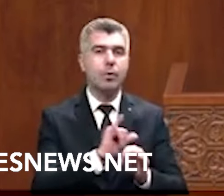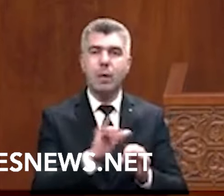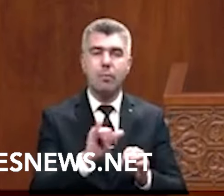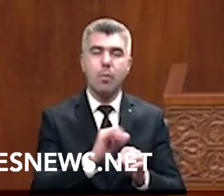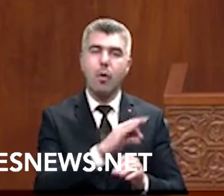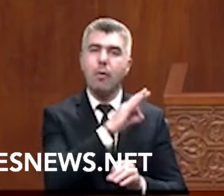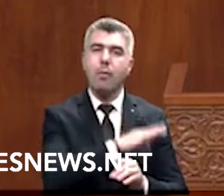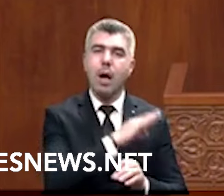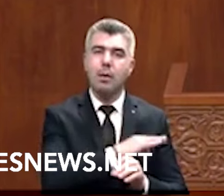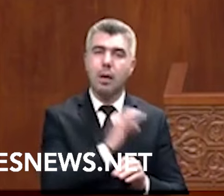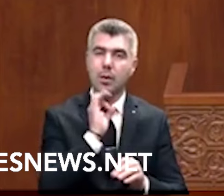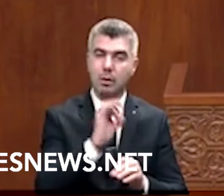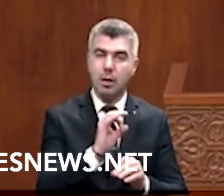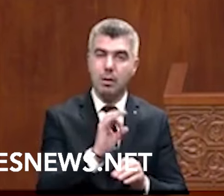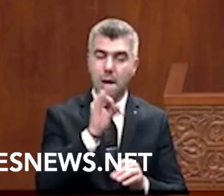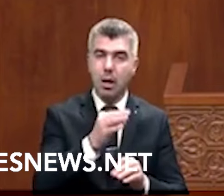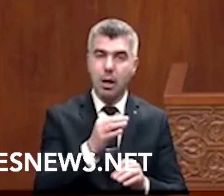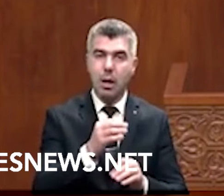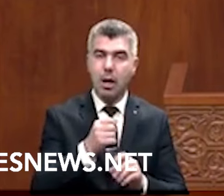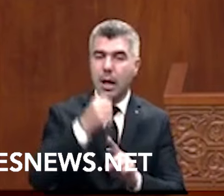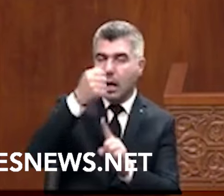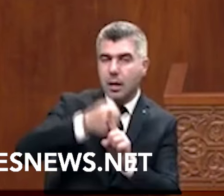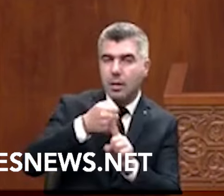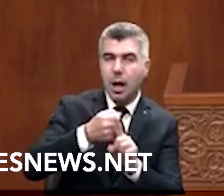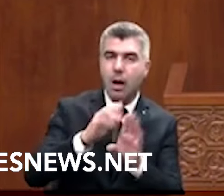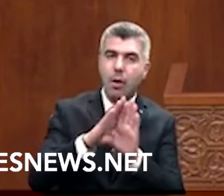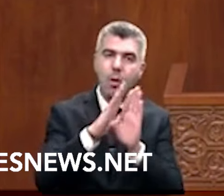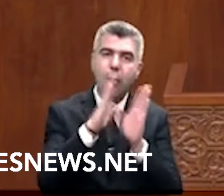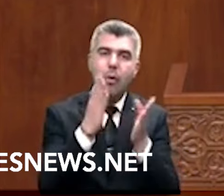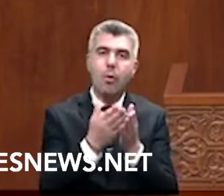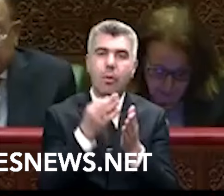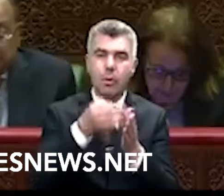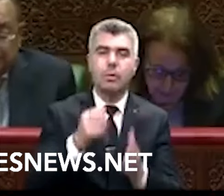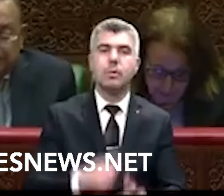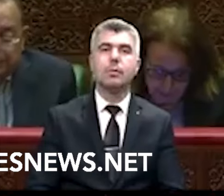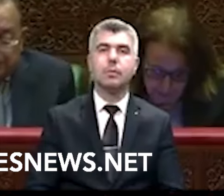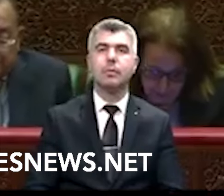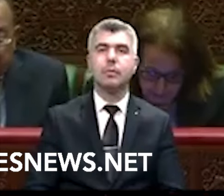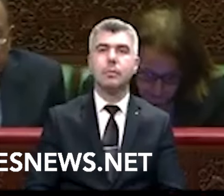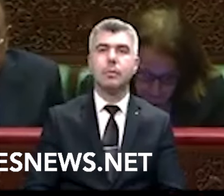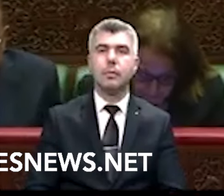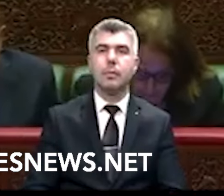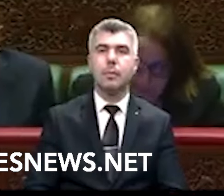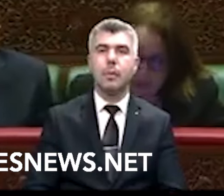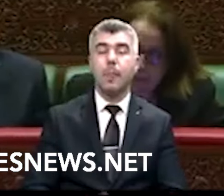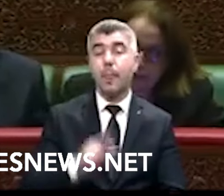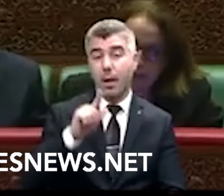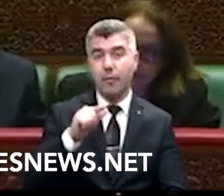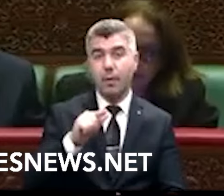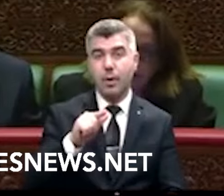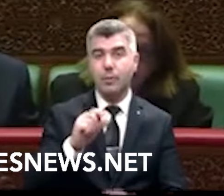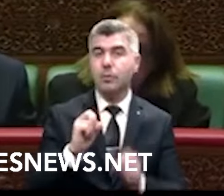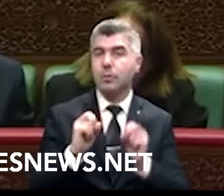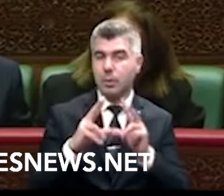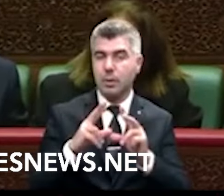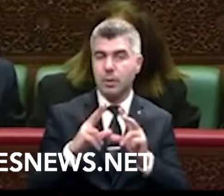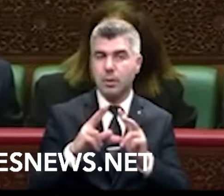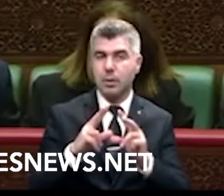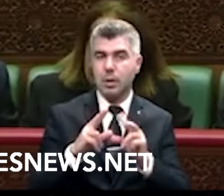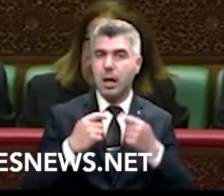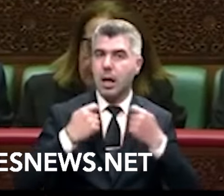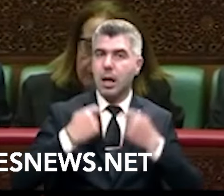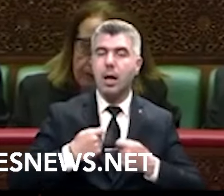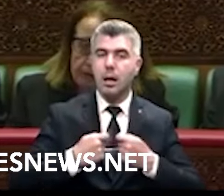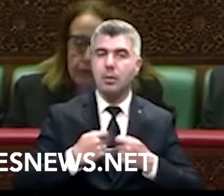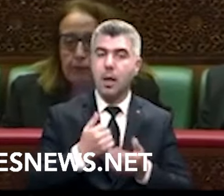تعزيز منسوب الثقه وتعميق الاصلاح لتنشيط الاستثمار طبعا طبعا سيد الرئيس تحملت الحكومه